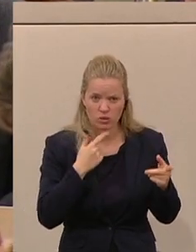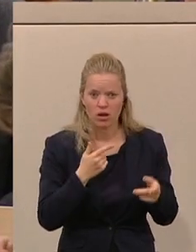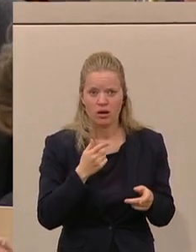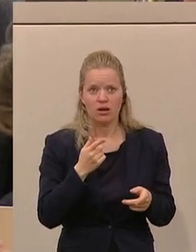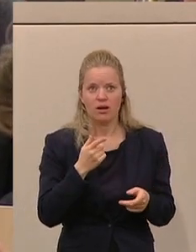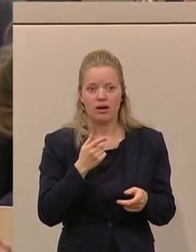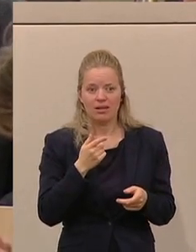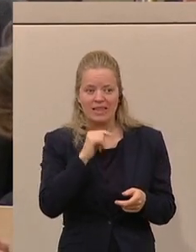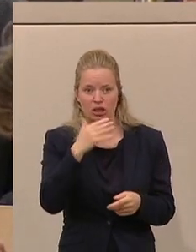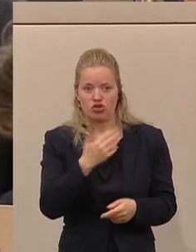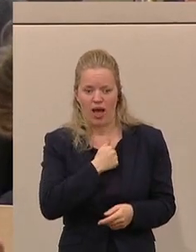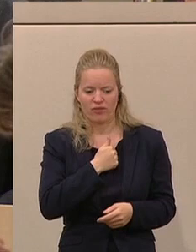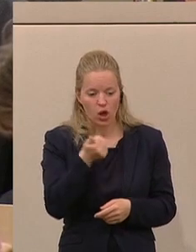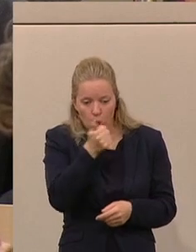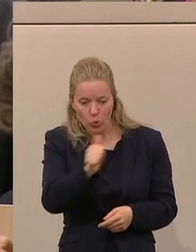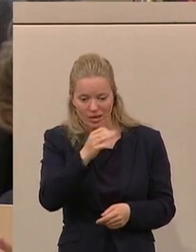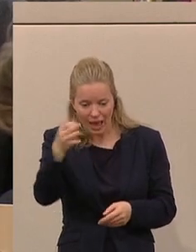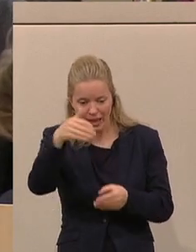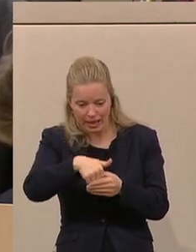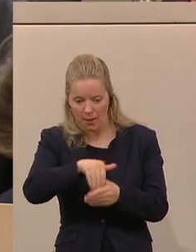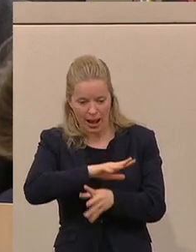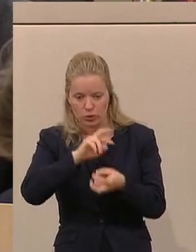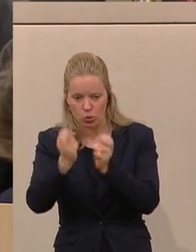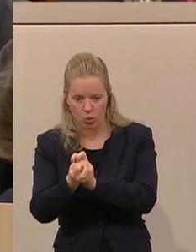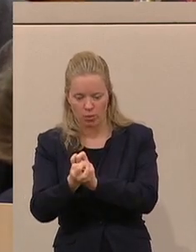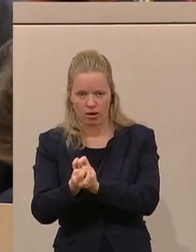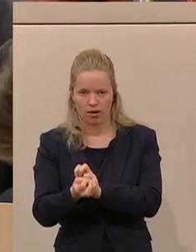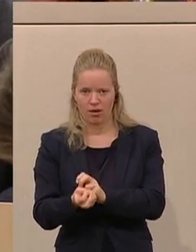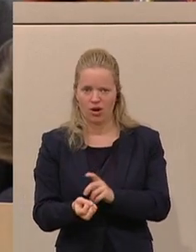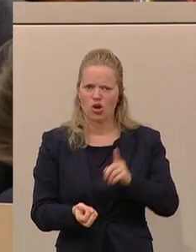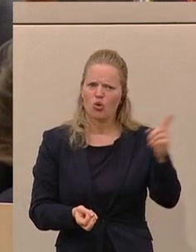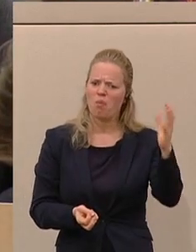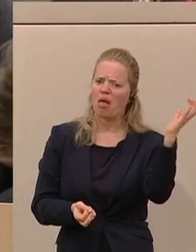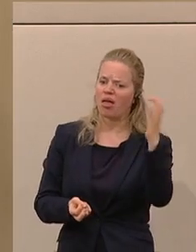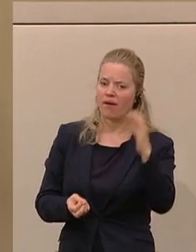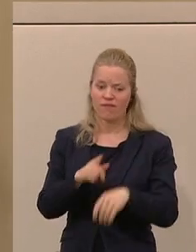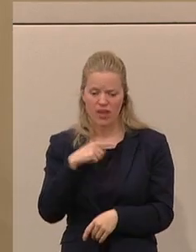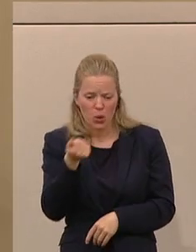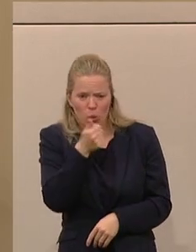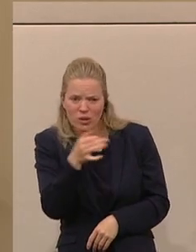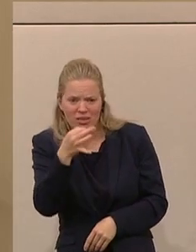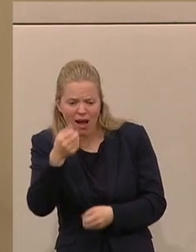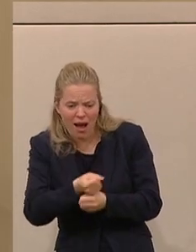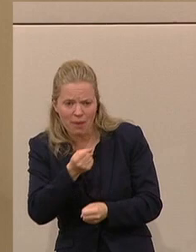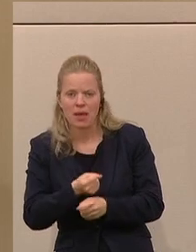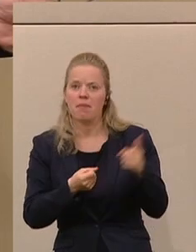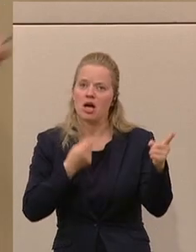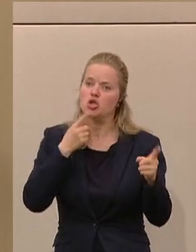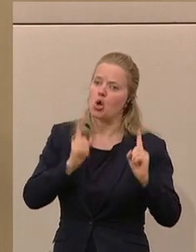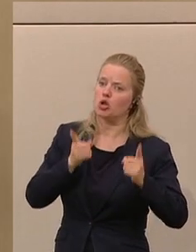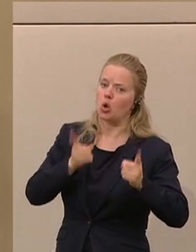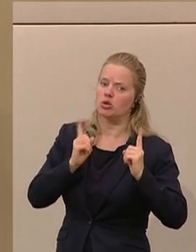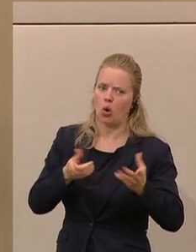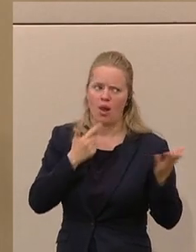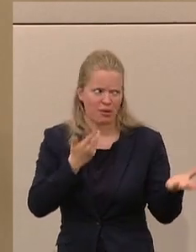hätten tun sollen. Aber bitte, warum nicht? Man traut dieser Bundesregierung viel zu, dass man sagt, hätte. Und die